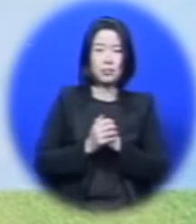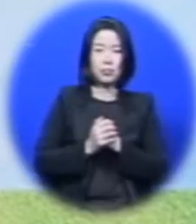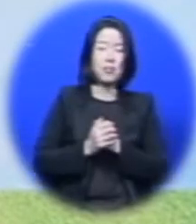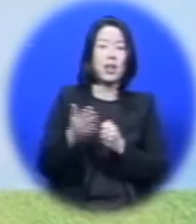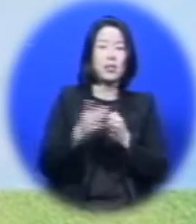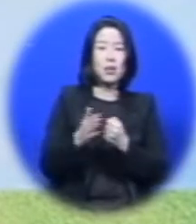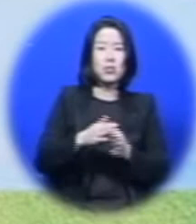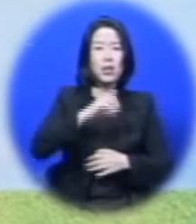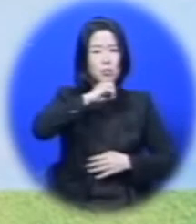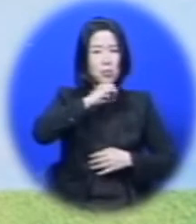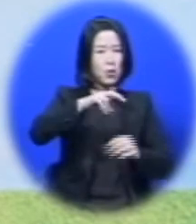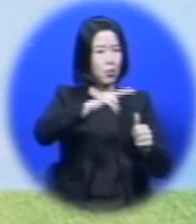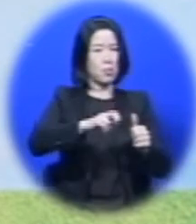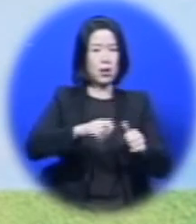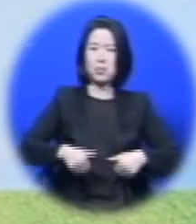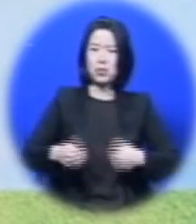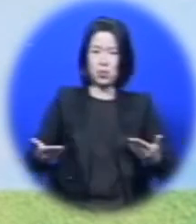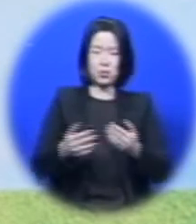그러니까 불평 원망할 게 뭐가 있냐면